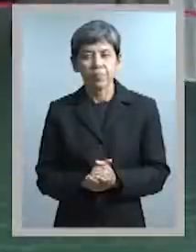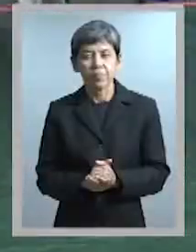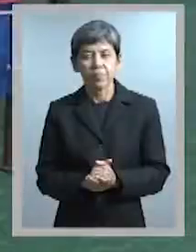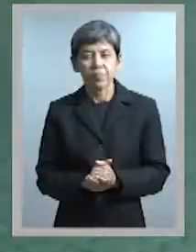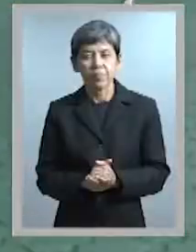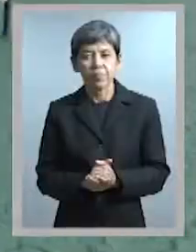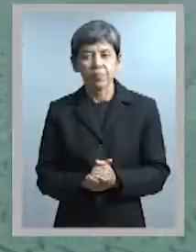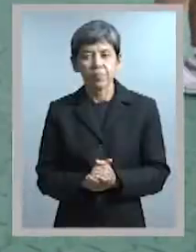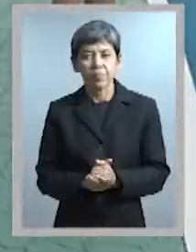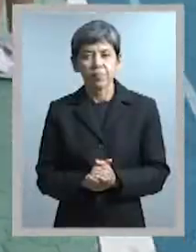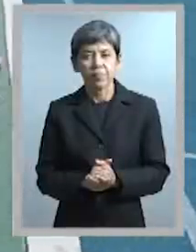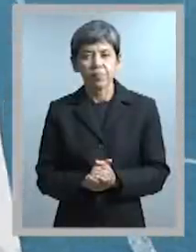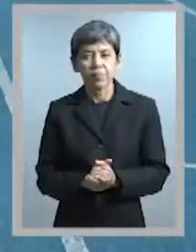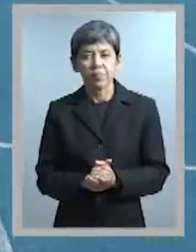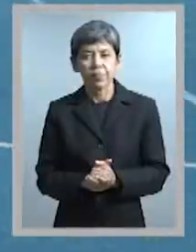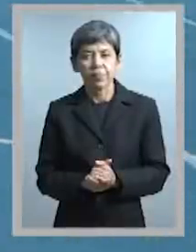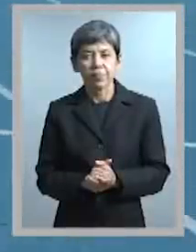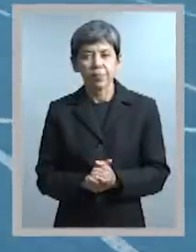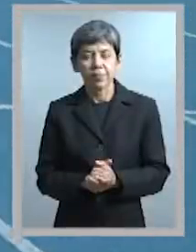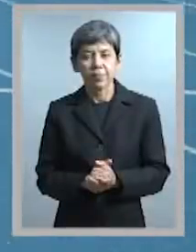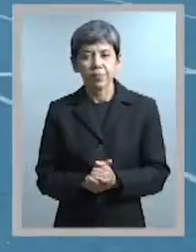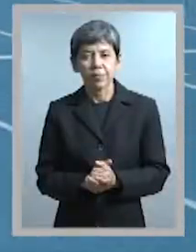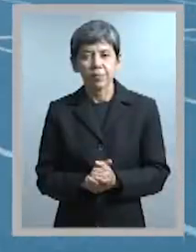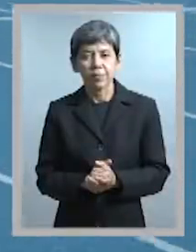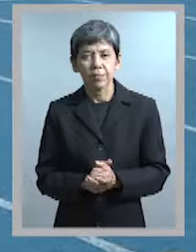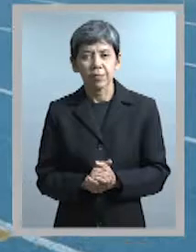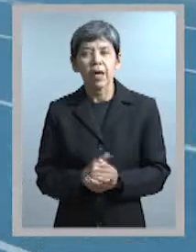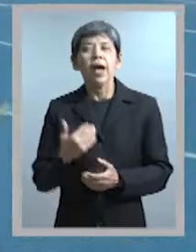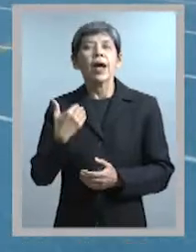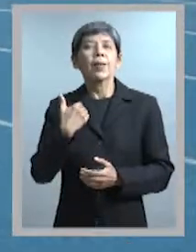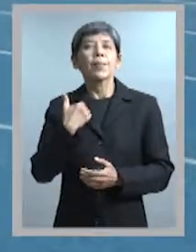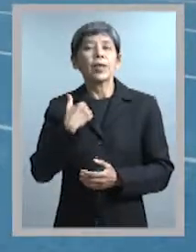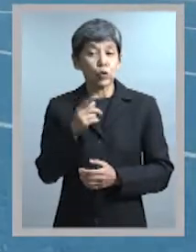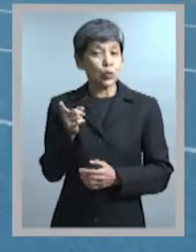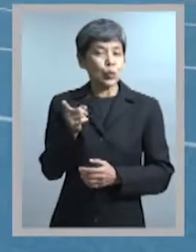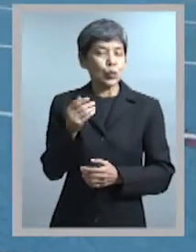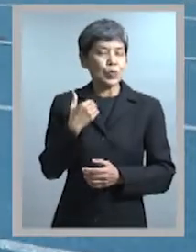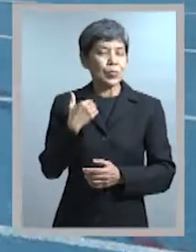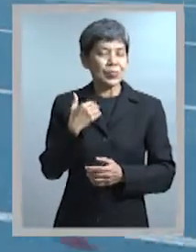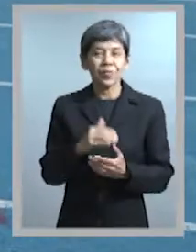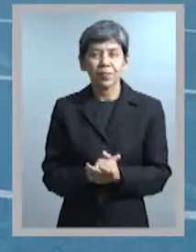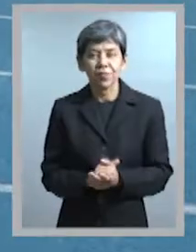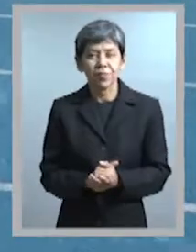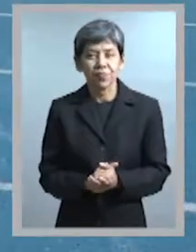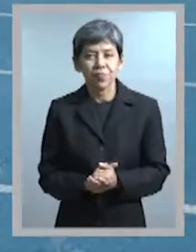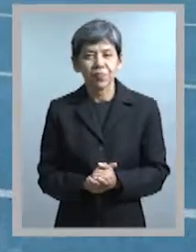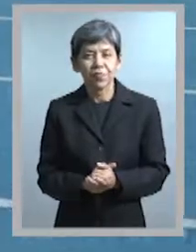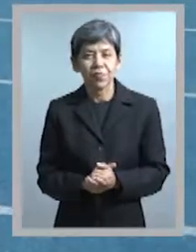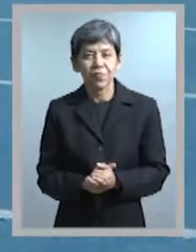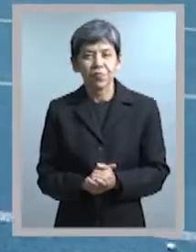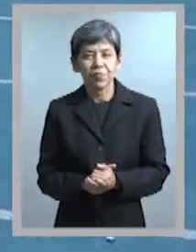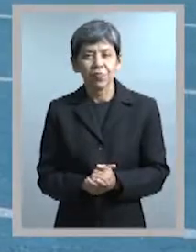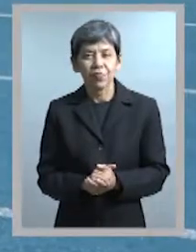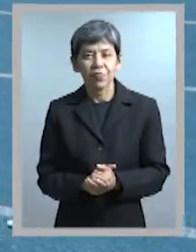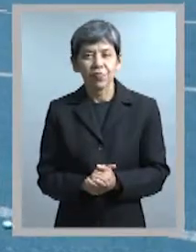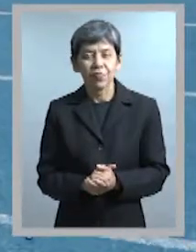นี่เป็นจุดปลายตัวของผมนะฮะนี่นะฮะก็จะมีเส้นไทยอยู่ตรงนู้นนะ